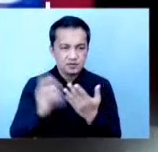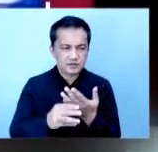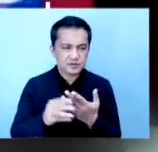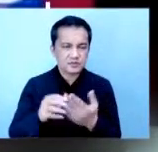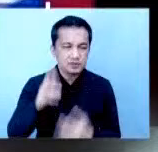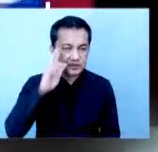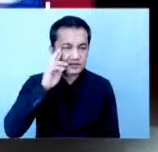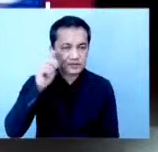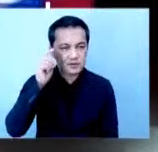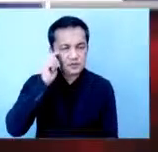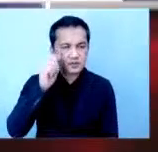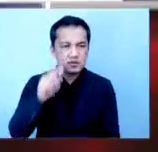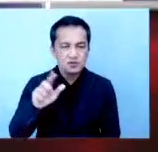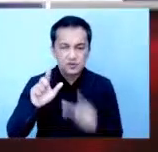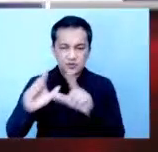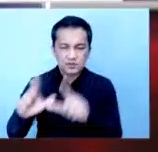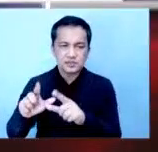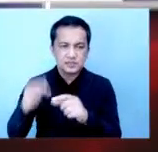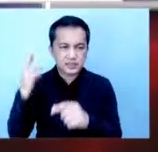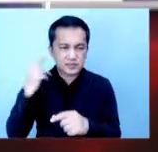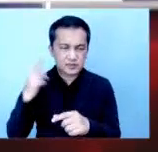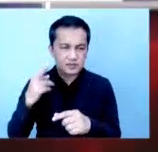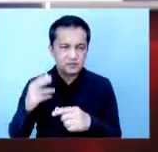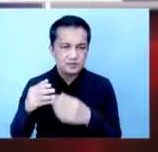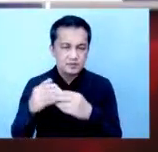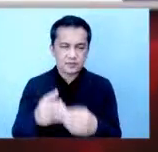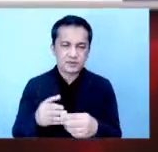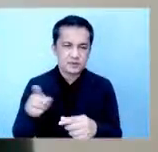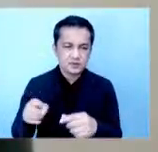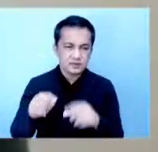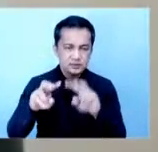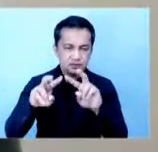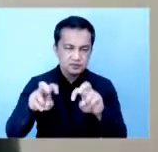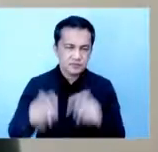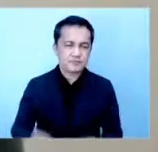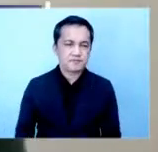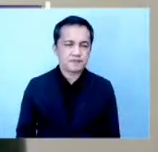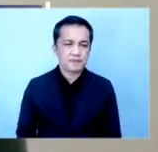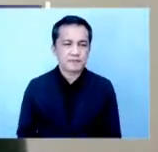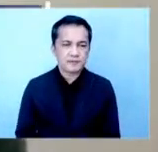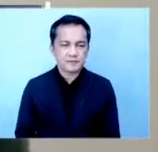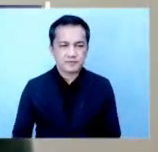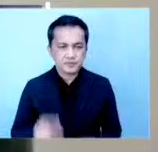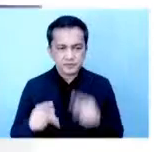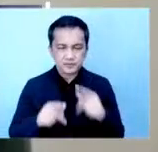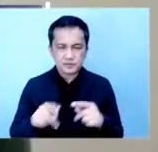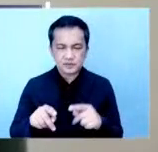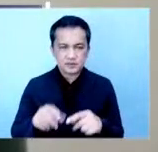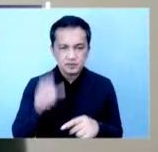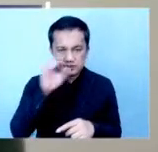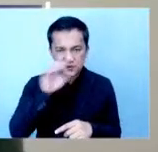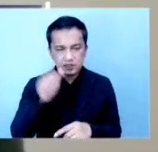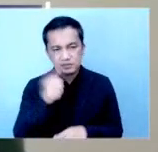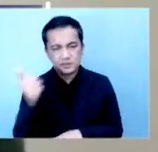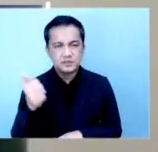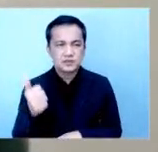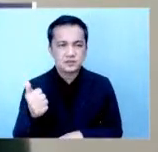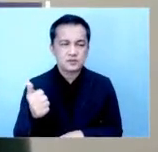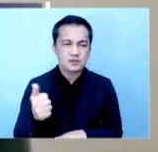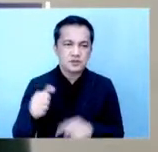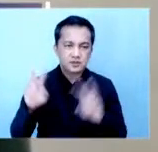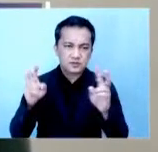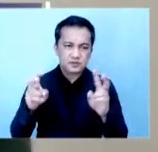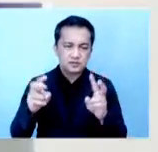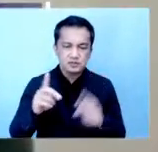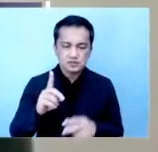Tulfo na wanted sa radyo sa pangunguna niya sa survey. People are looking for alternatives. Alternatives in terms of